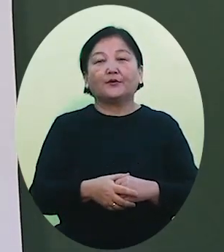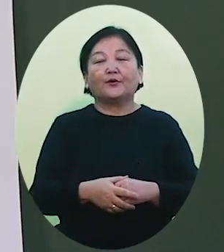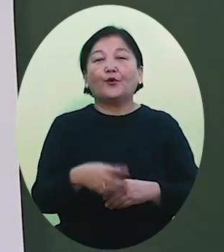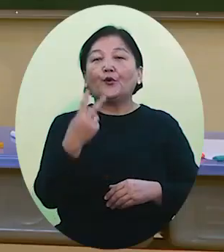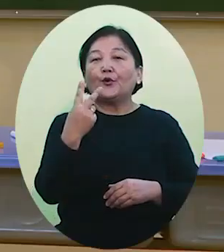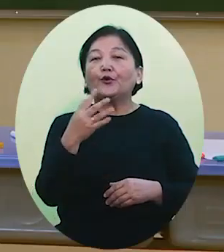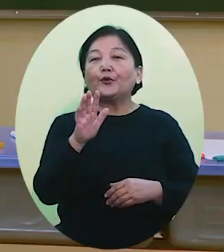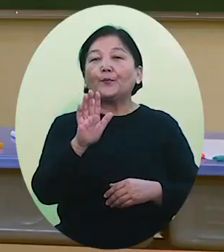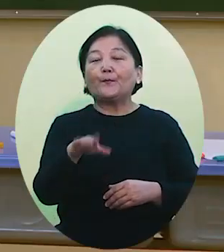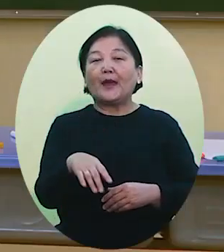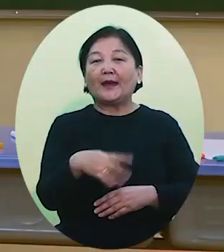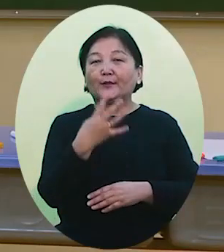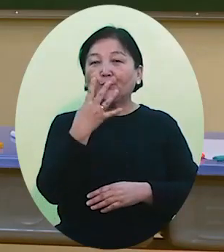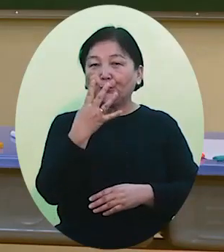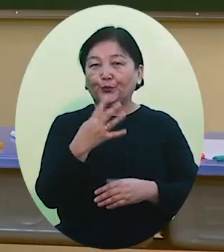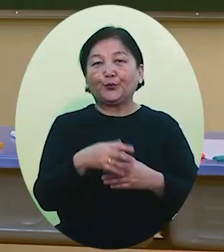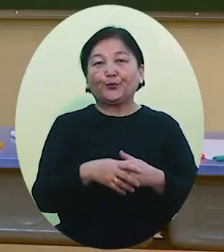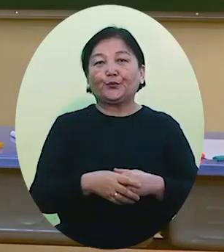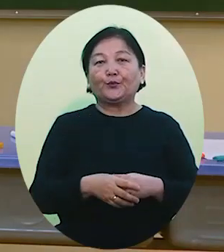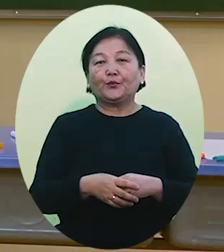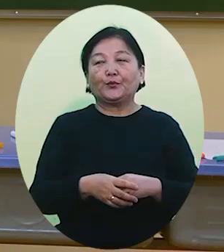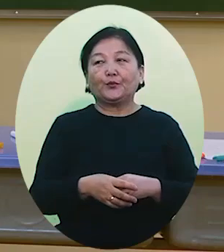байна. 2 байхад